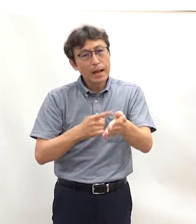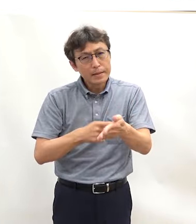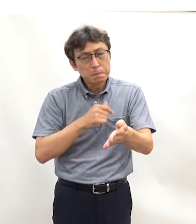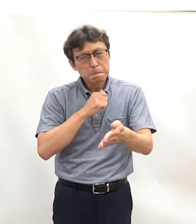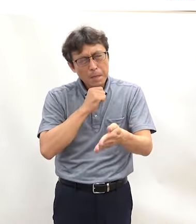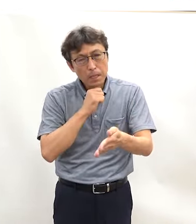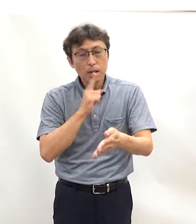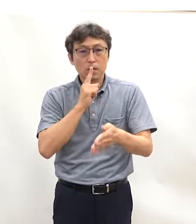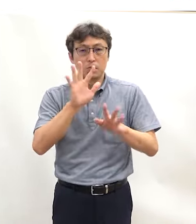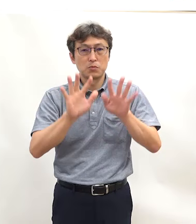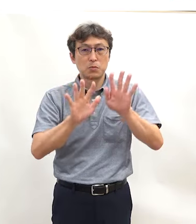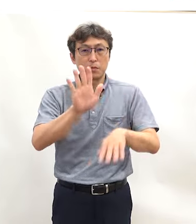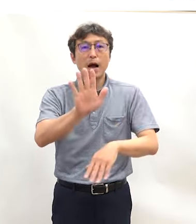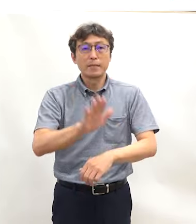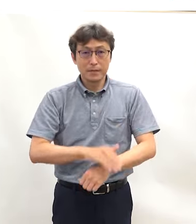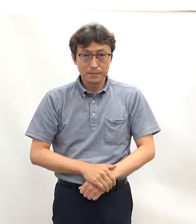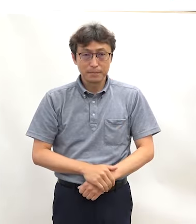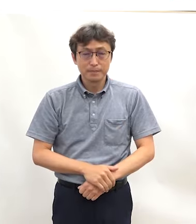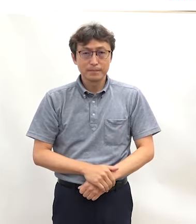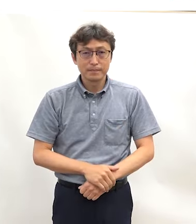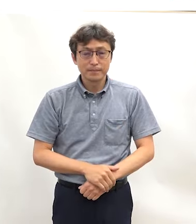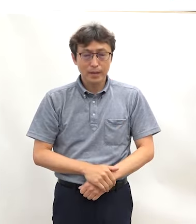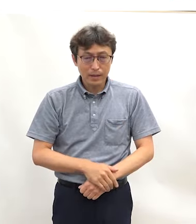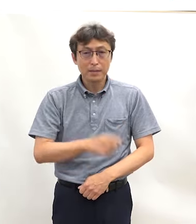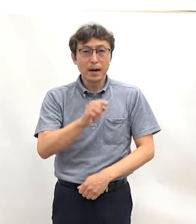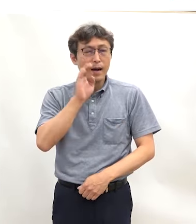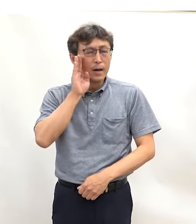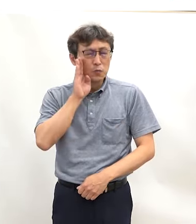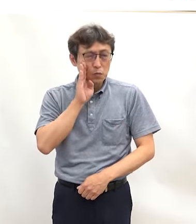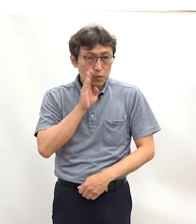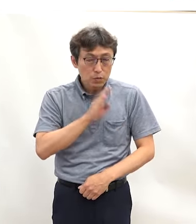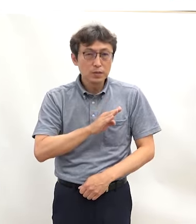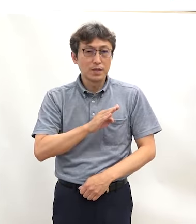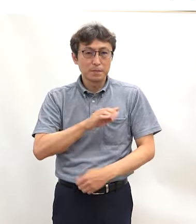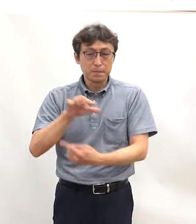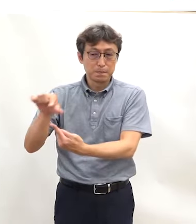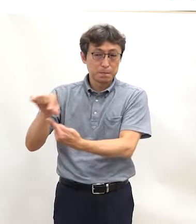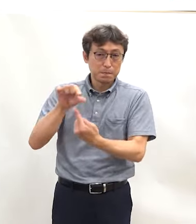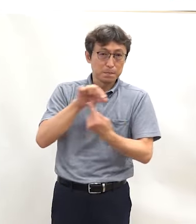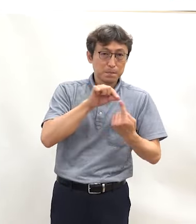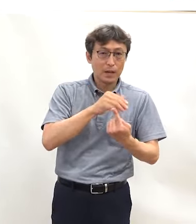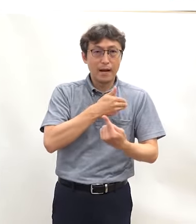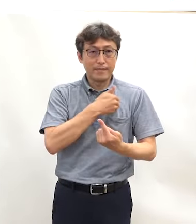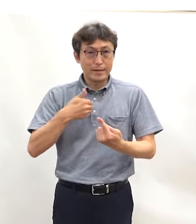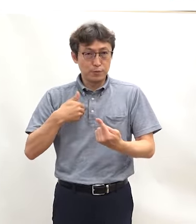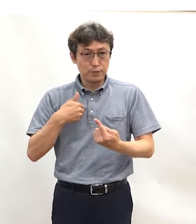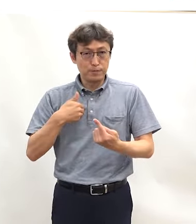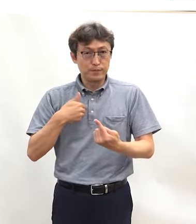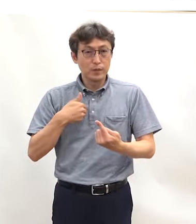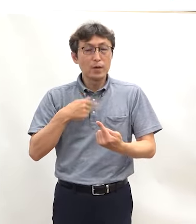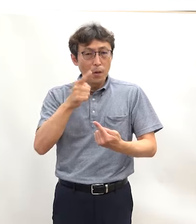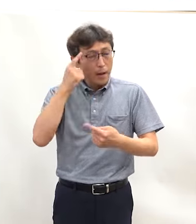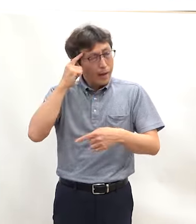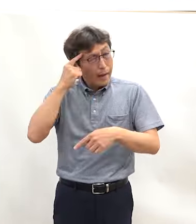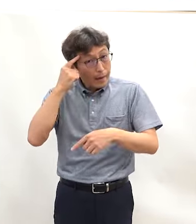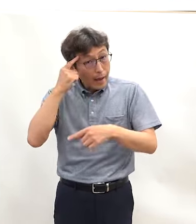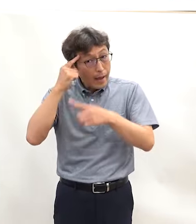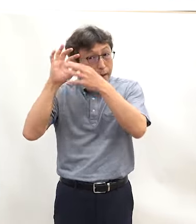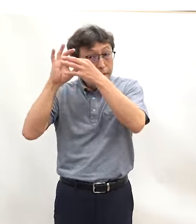人の採用を円滑に進めるために、今回、特別枠としてステップ3を設けるということにいたしました。